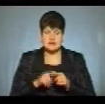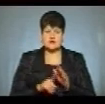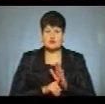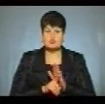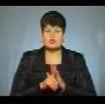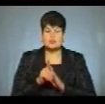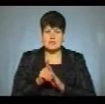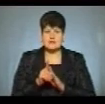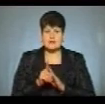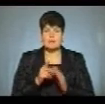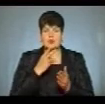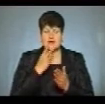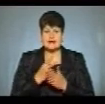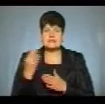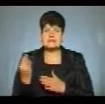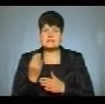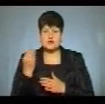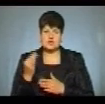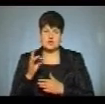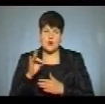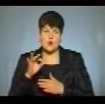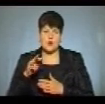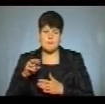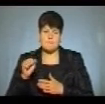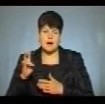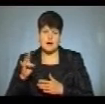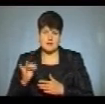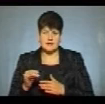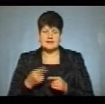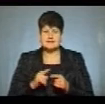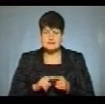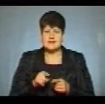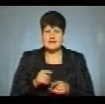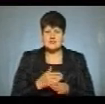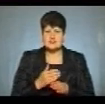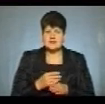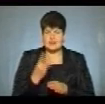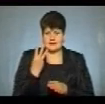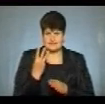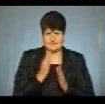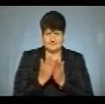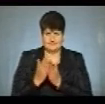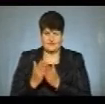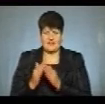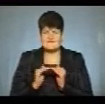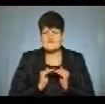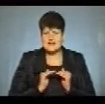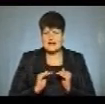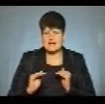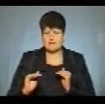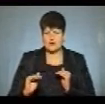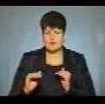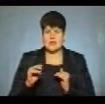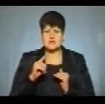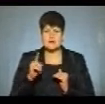розпочинається репрезентація історичного роману «Хроніки. Пальпація». Це є частина трилогії «Вирівнювання збруча» Олега